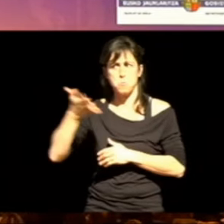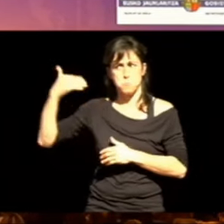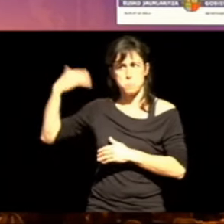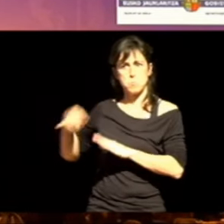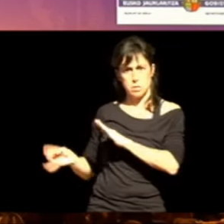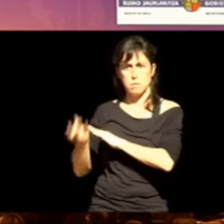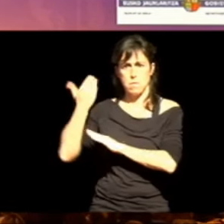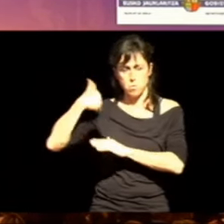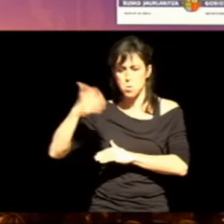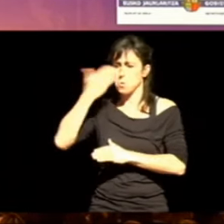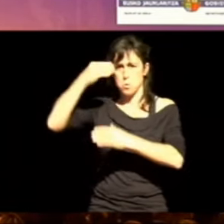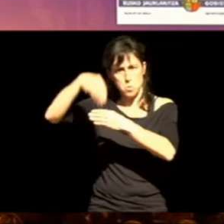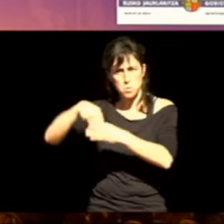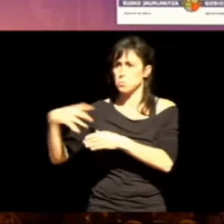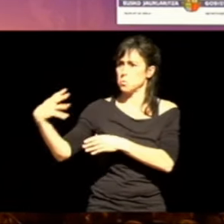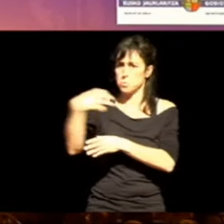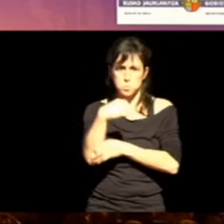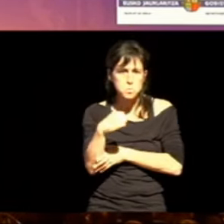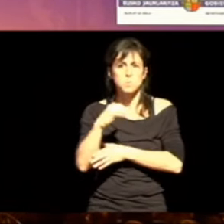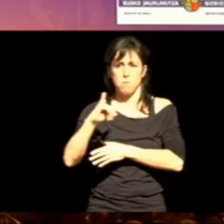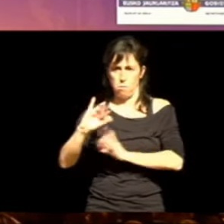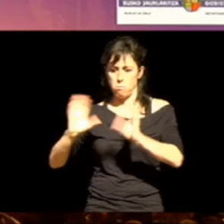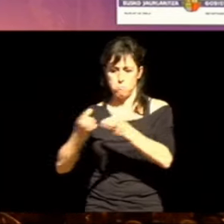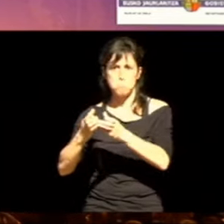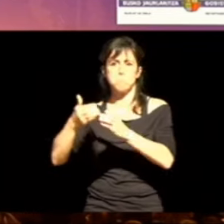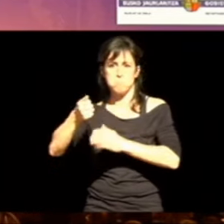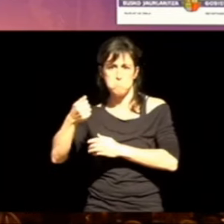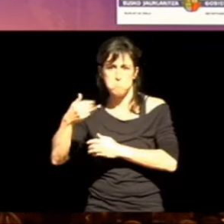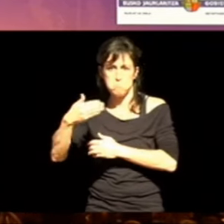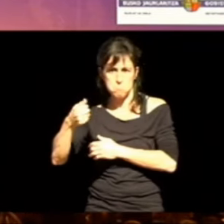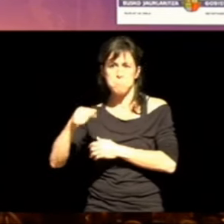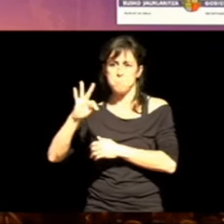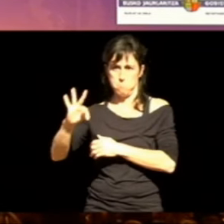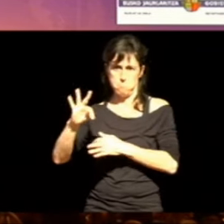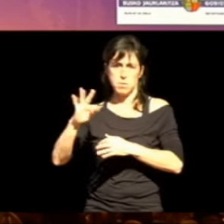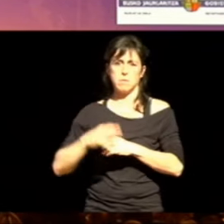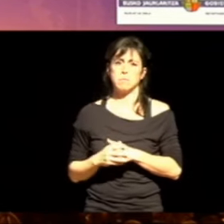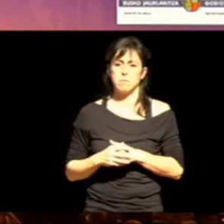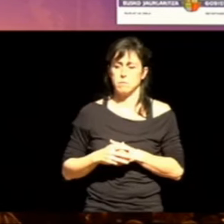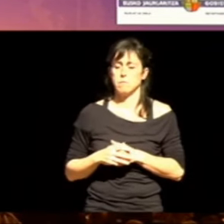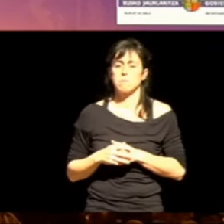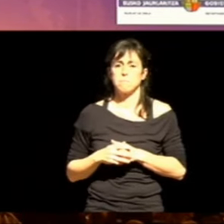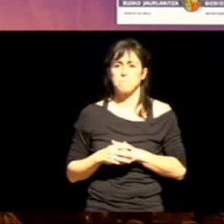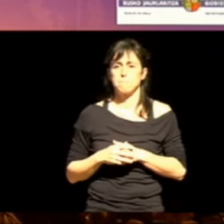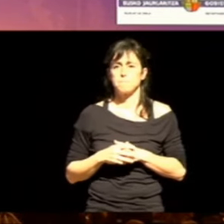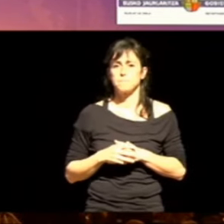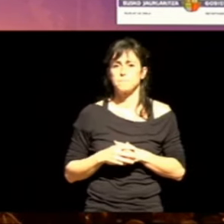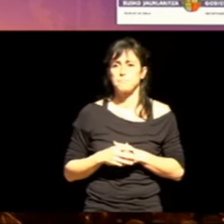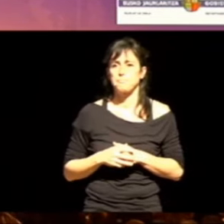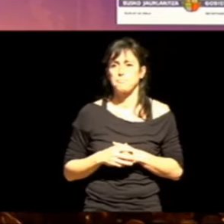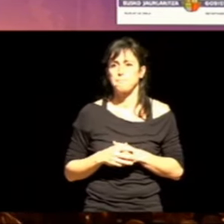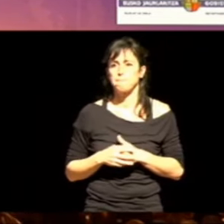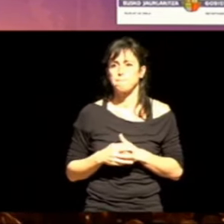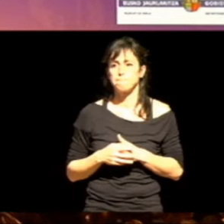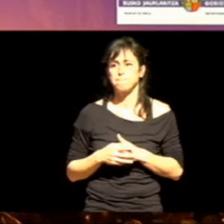ikastetxetan, eta garatuta dago ikastetxe guztietan, neurri batean edo bestean, beti garatu eginda, eta gainera horrek hartu